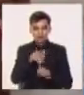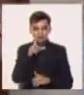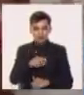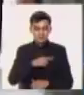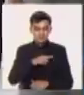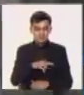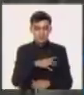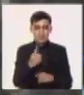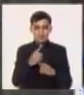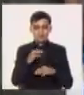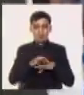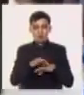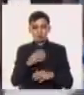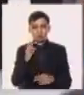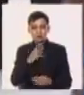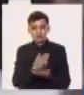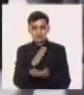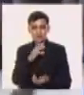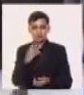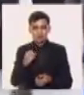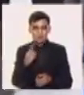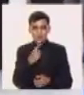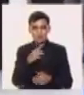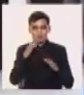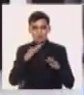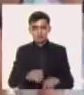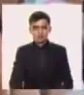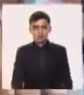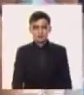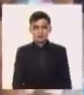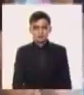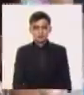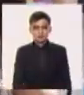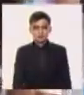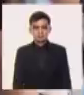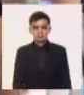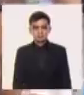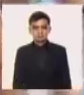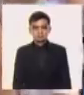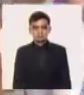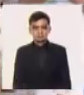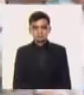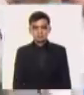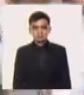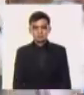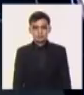числу заболевших по-прежнему удерживают США. Ирина Евгеньева, Елена Меньшова, Информбюро.